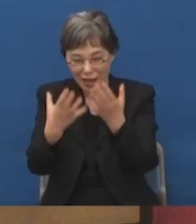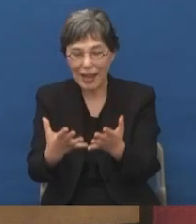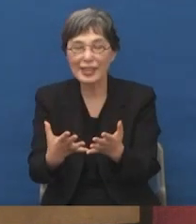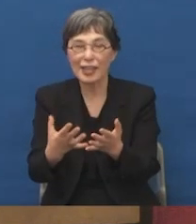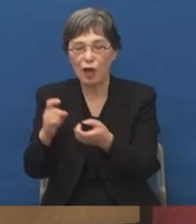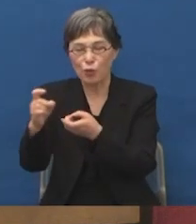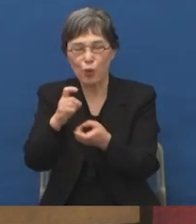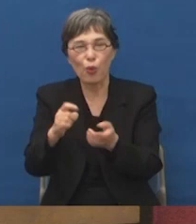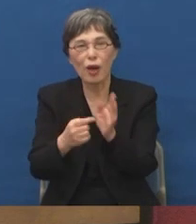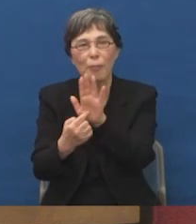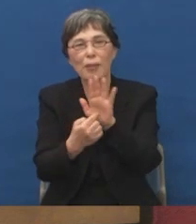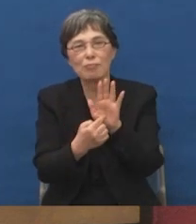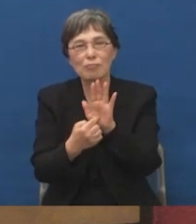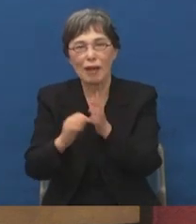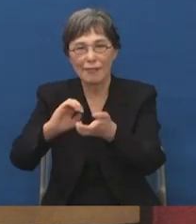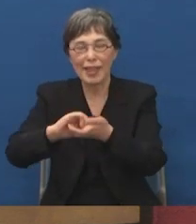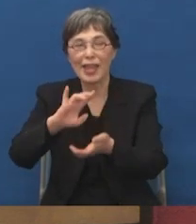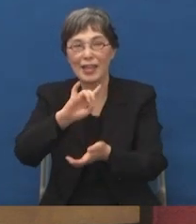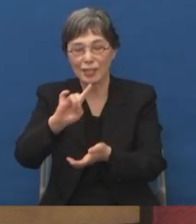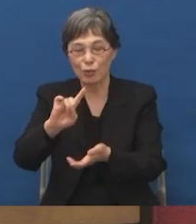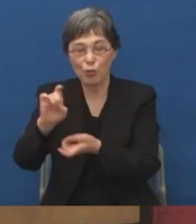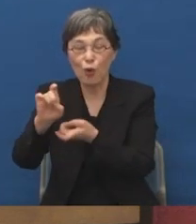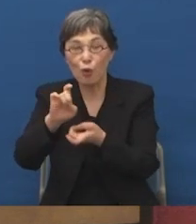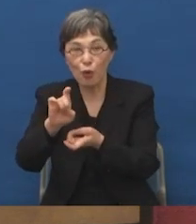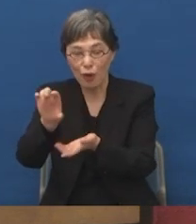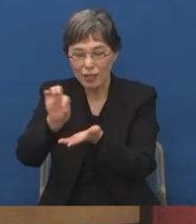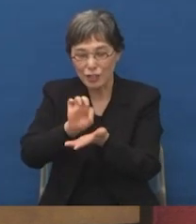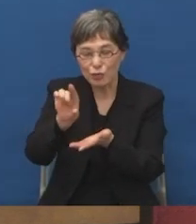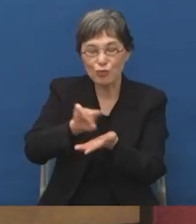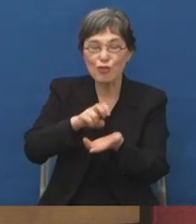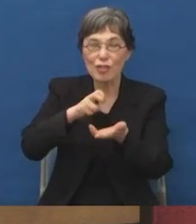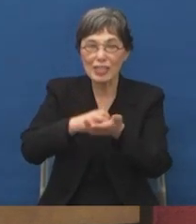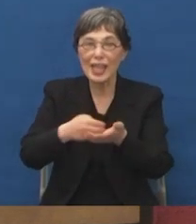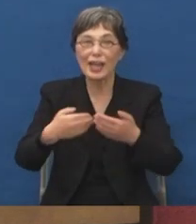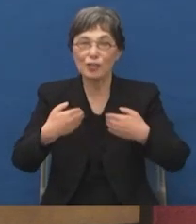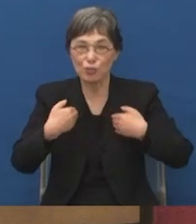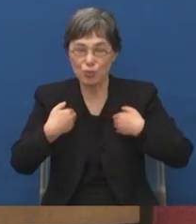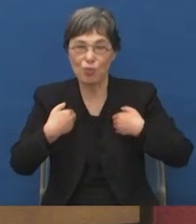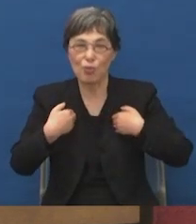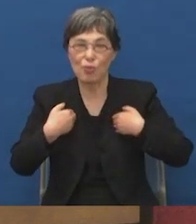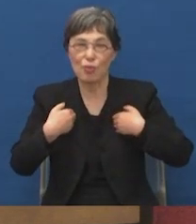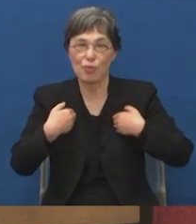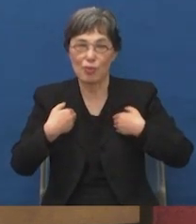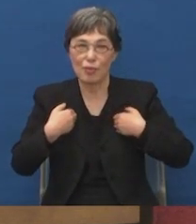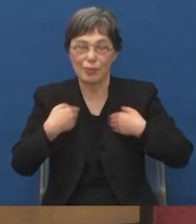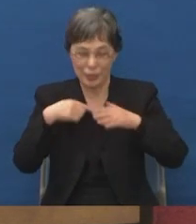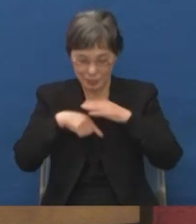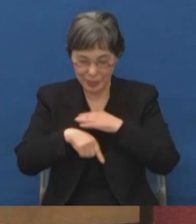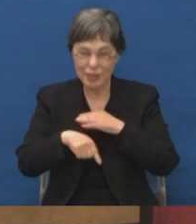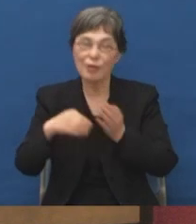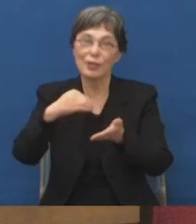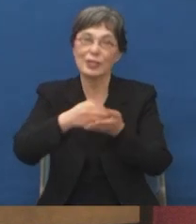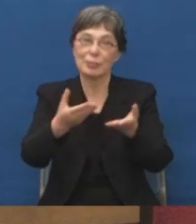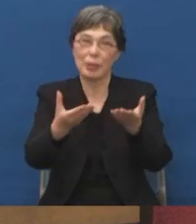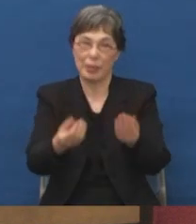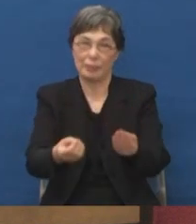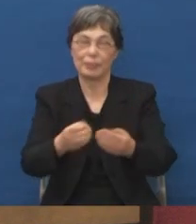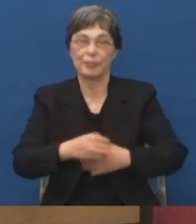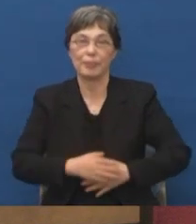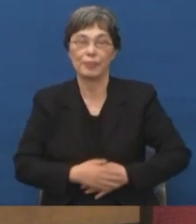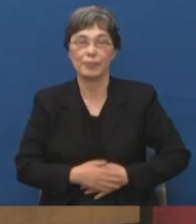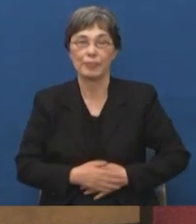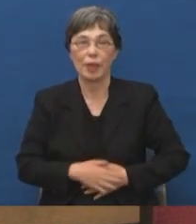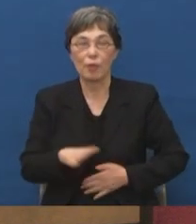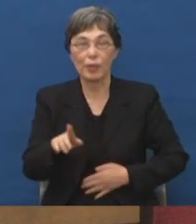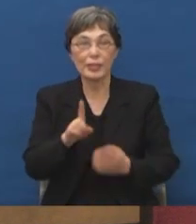が定義されることから、この用語を引用する規定を整備しようとするものであるとの説明がありました。